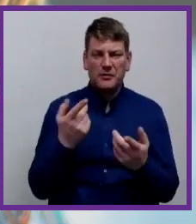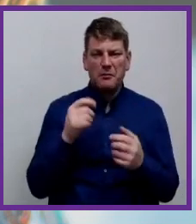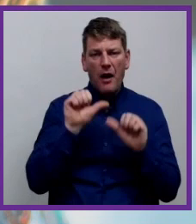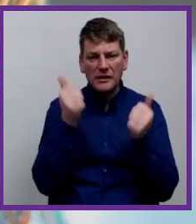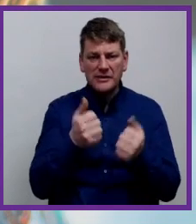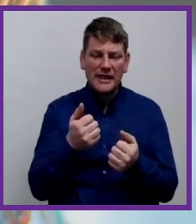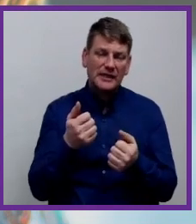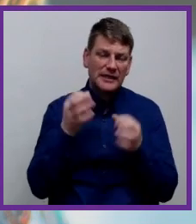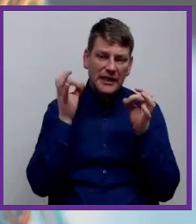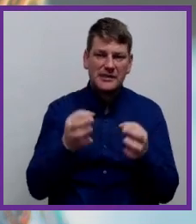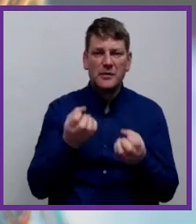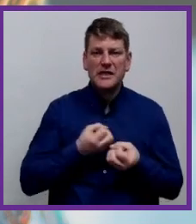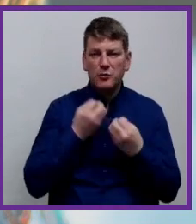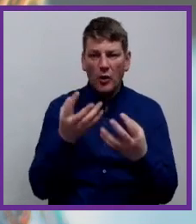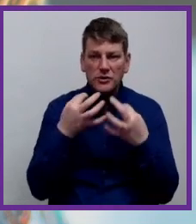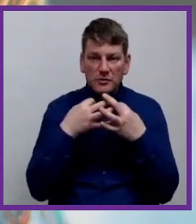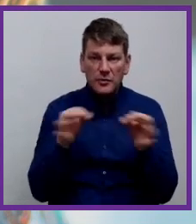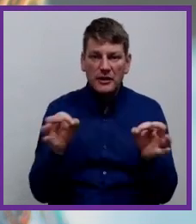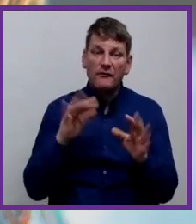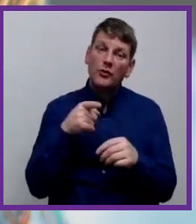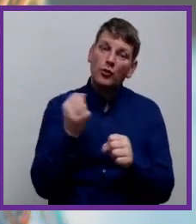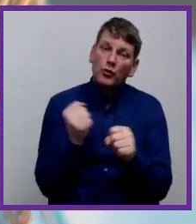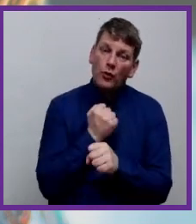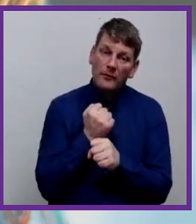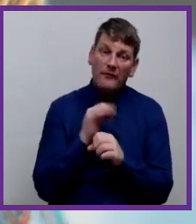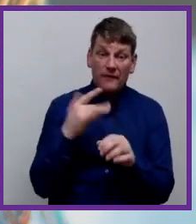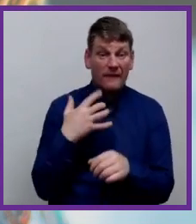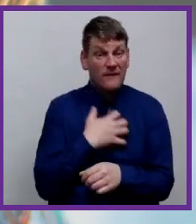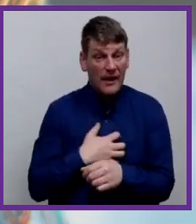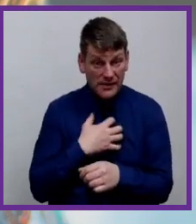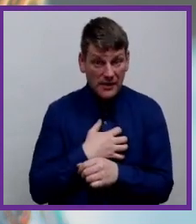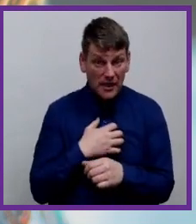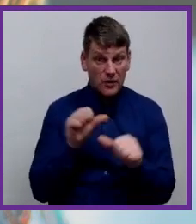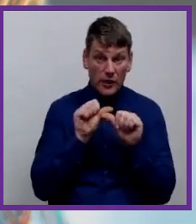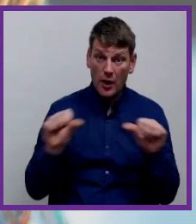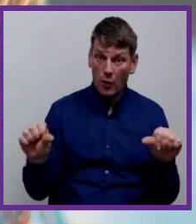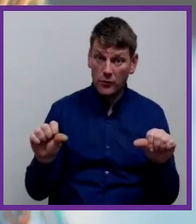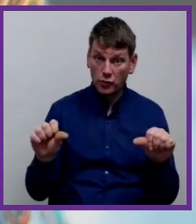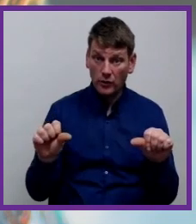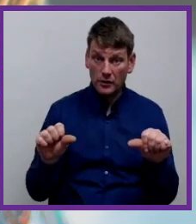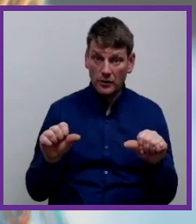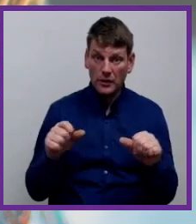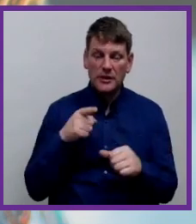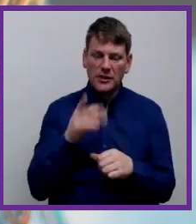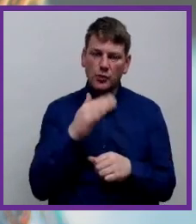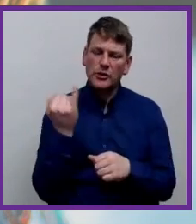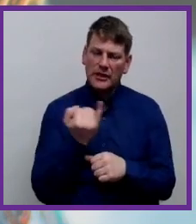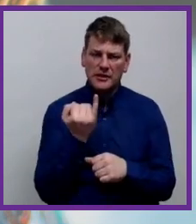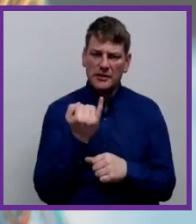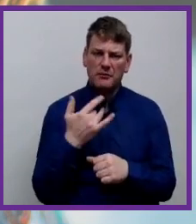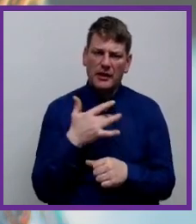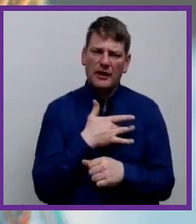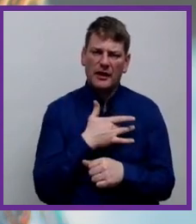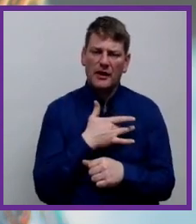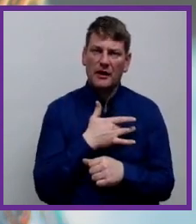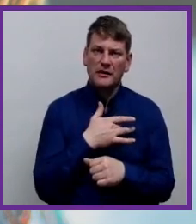mēs izpausmes tādu brīvību, vai kur tomēr, un vai vajadzētu ierobežot. Un tas būtu interesanti. Man liekas, kas